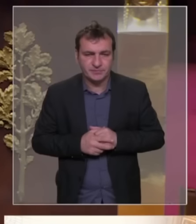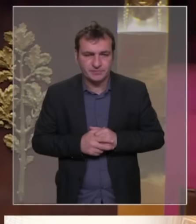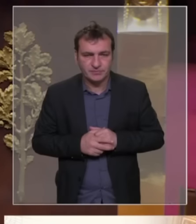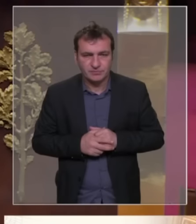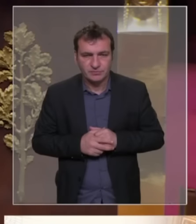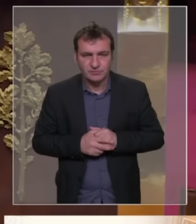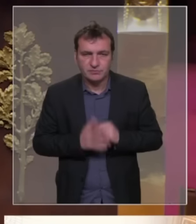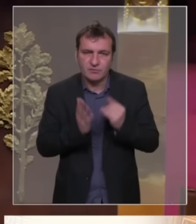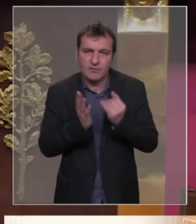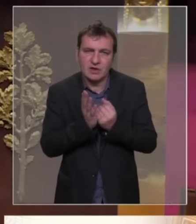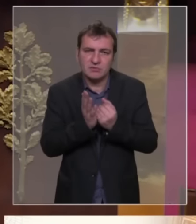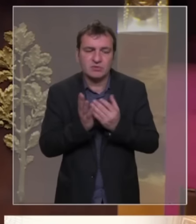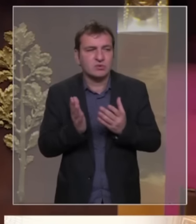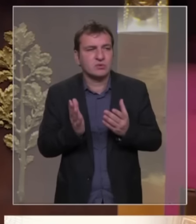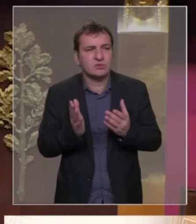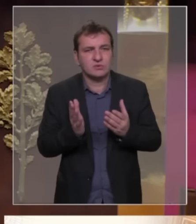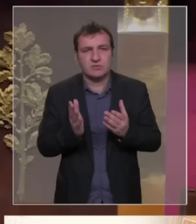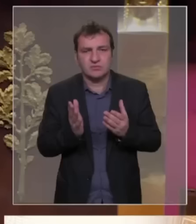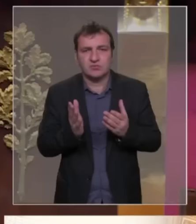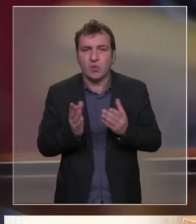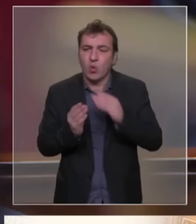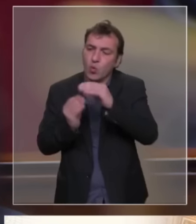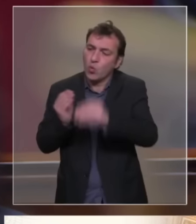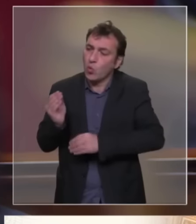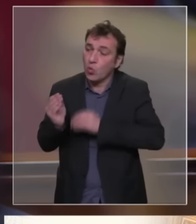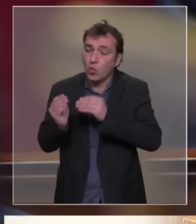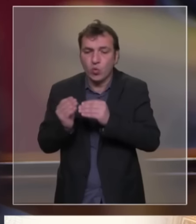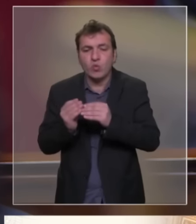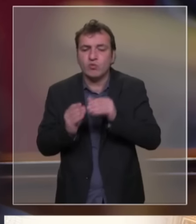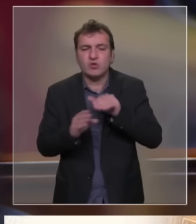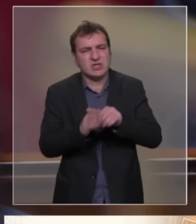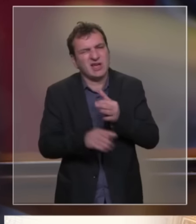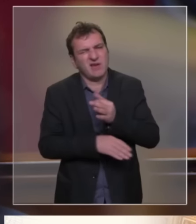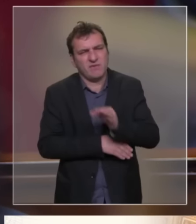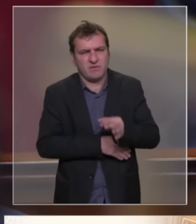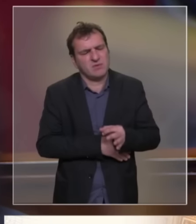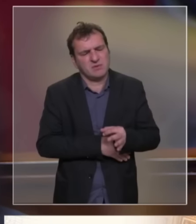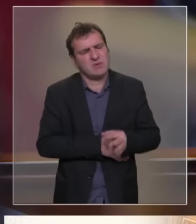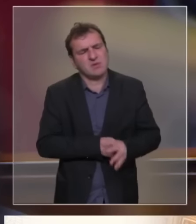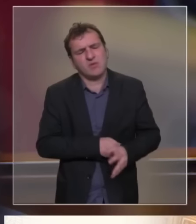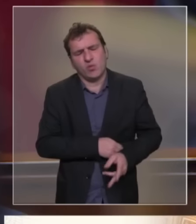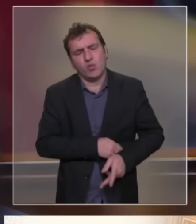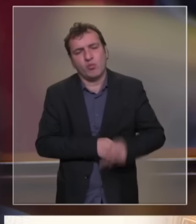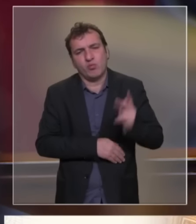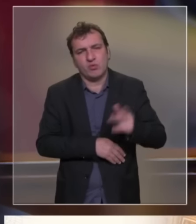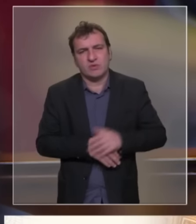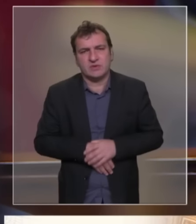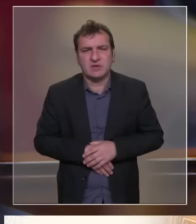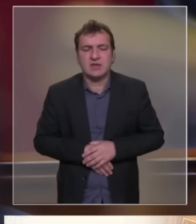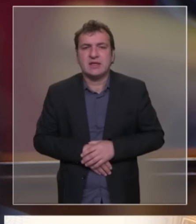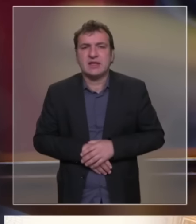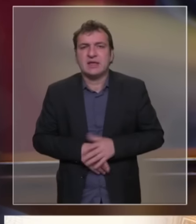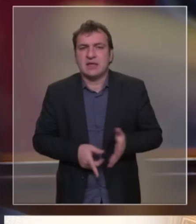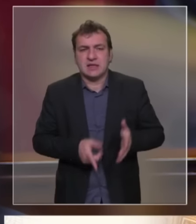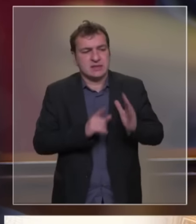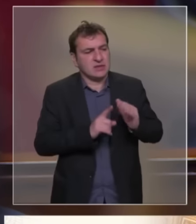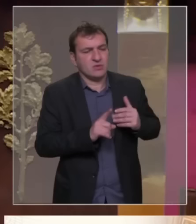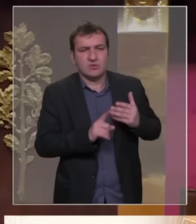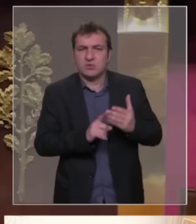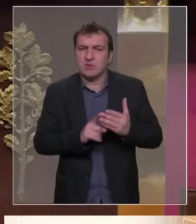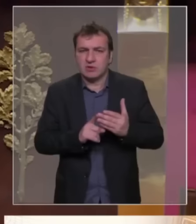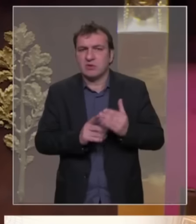Nos impôts sont parmi les plus élevés du monde. Les baisses d'impôts décidées depuis 7 ans et les mesures